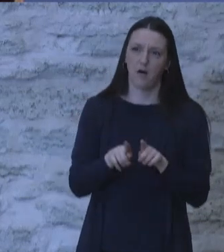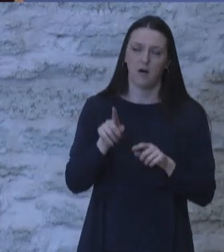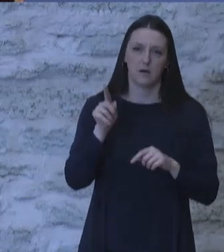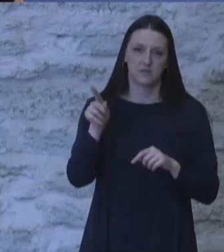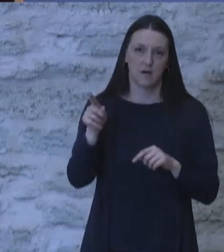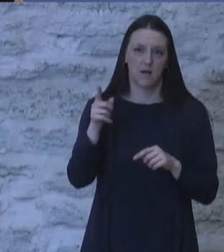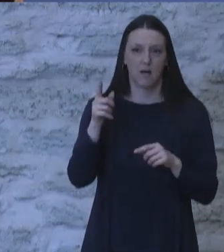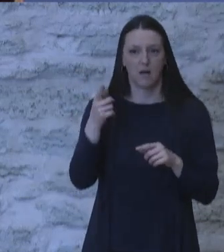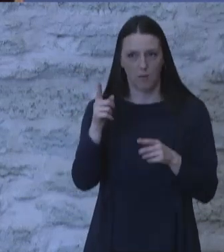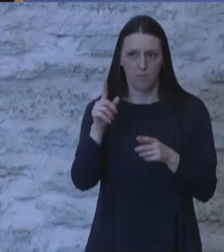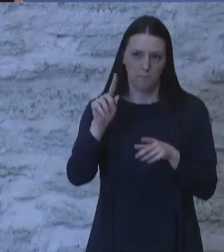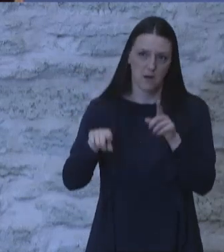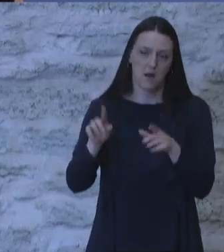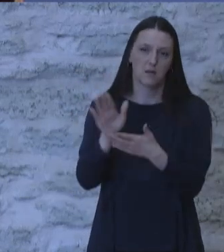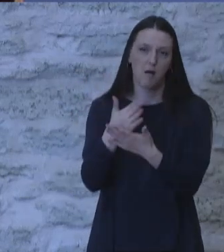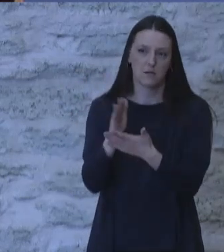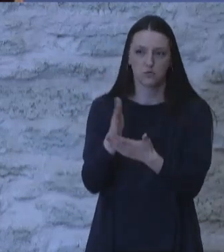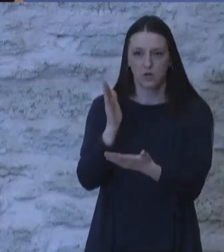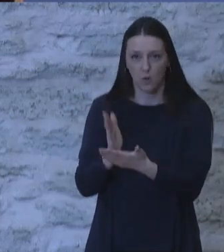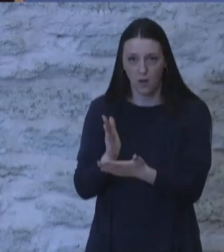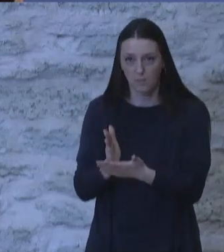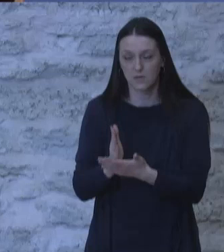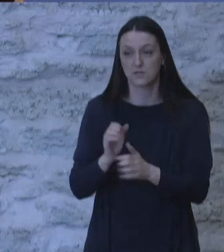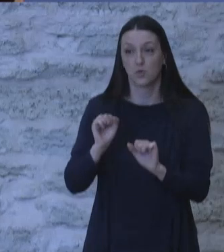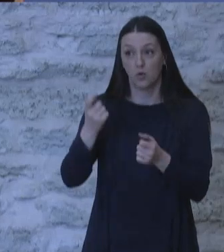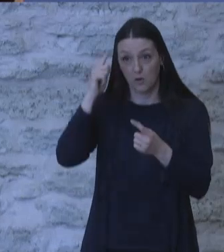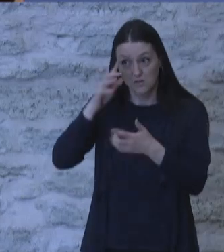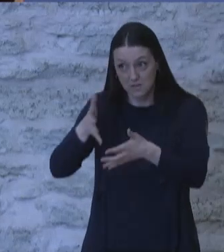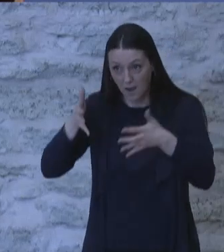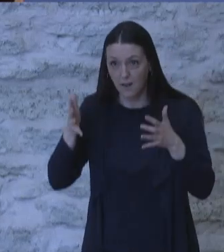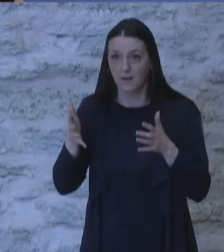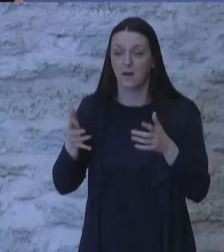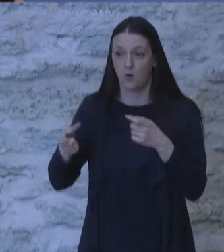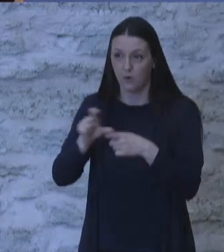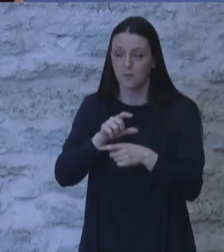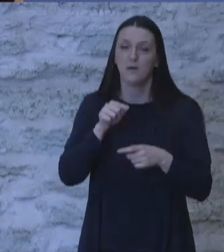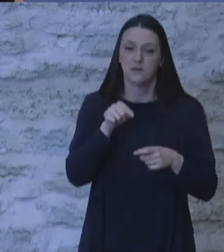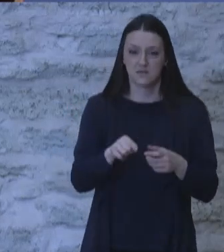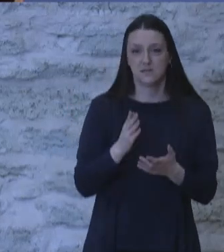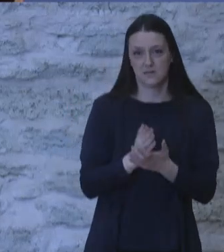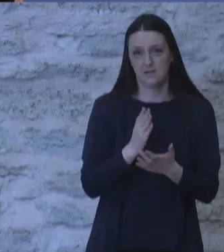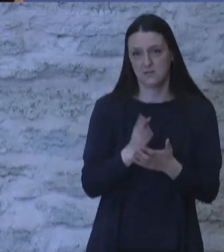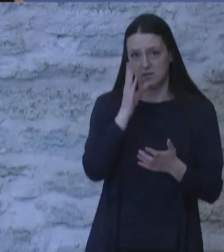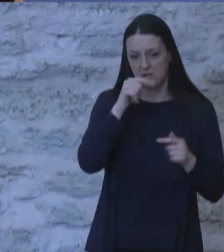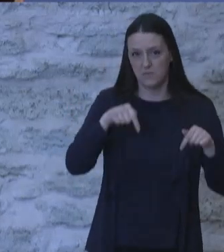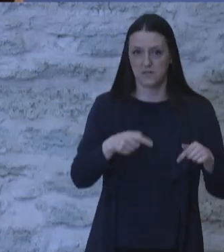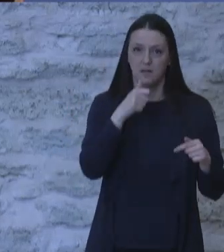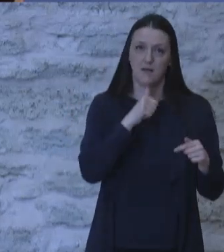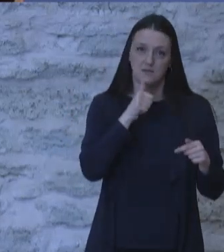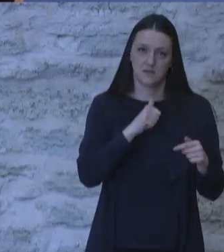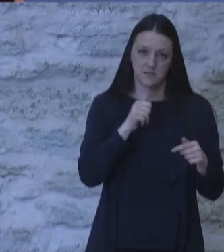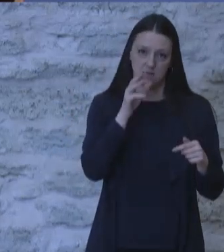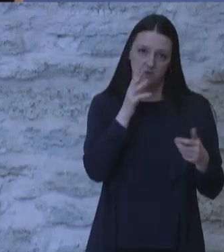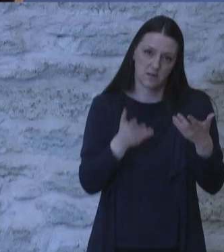teatud lahemsud tulemas. Kui need saavad selgeks, siis me kindlasti peame ka vaatama, kuidas me Eestis hakkame neid